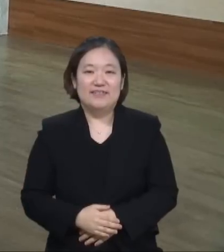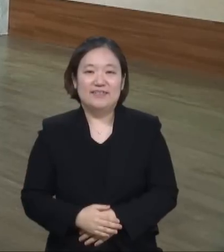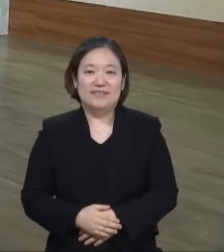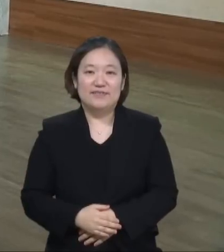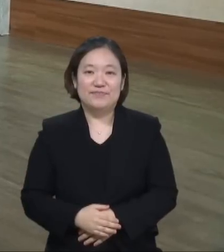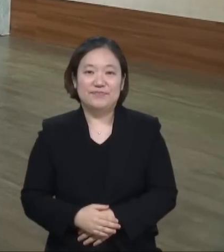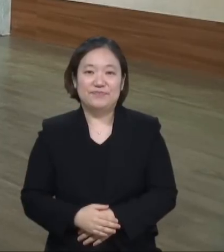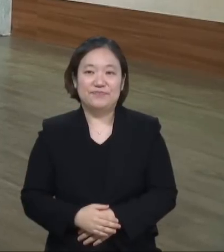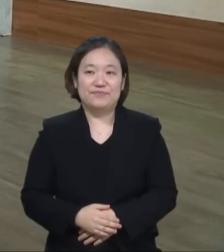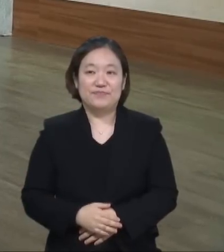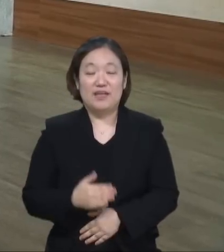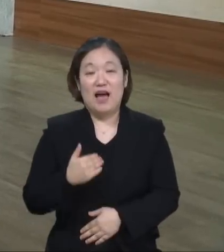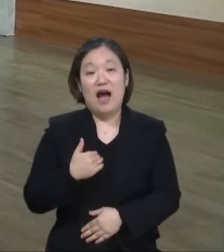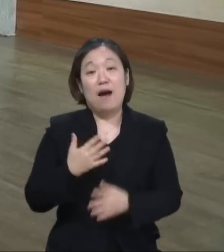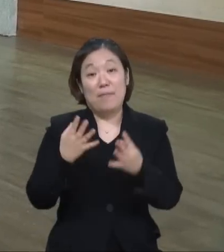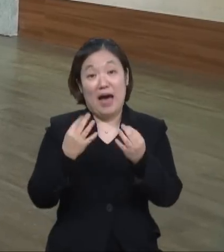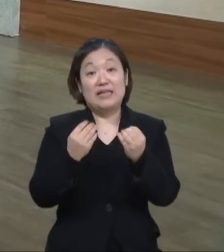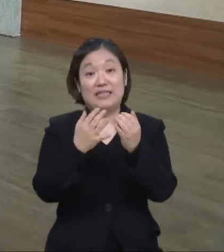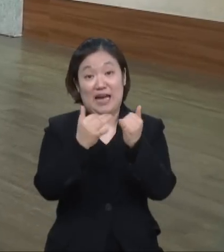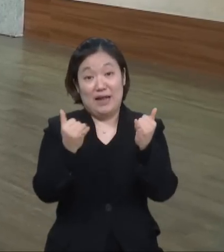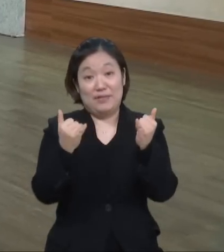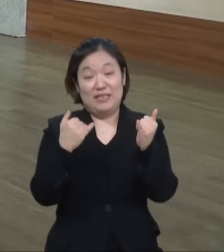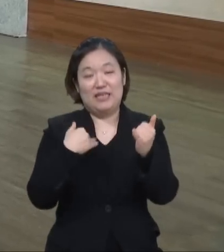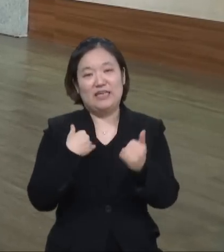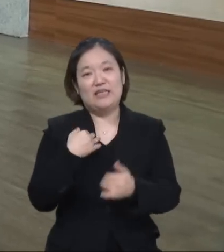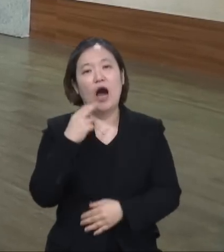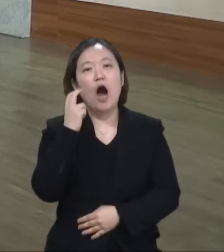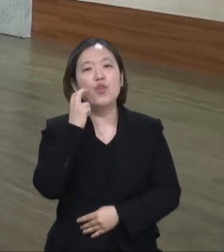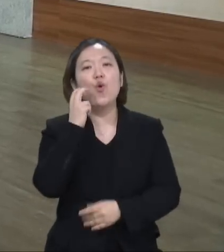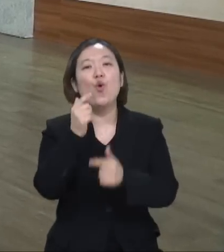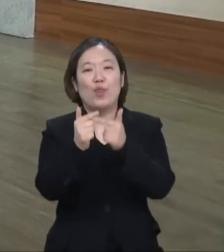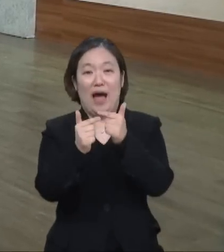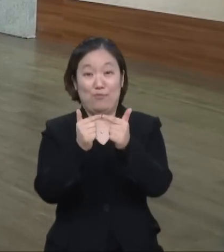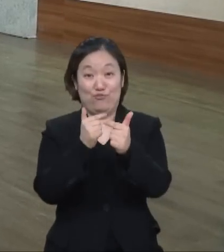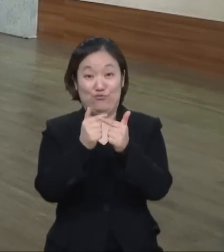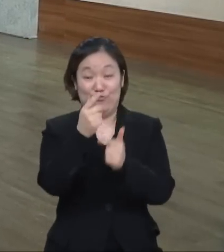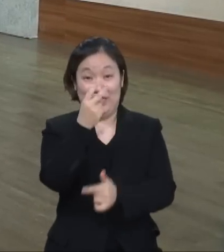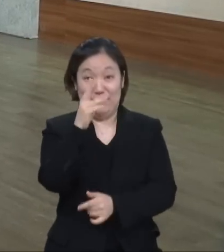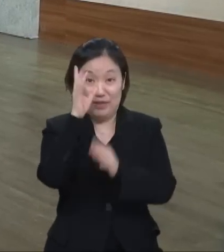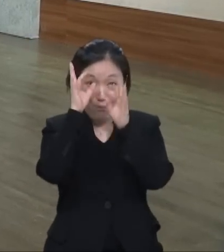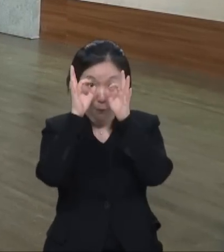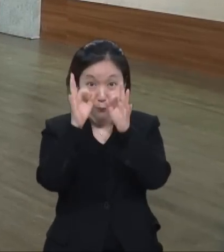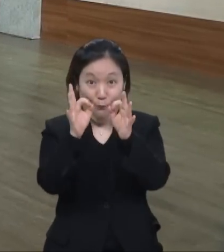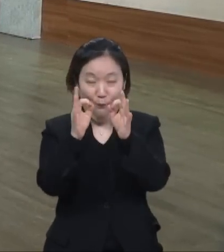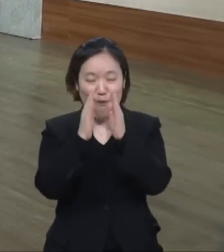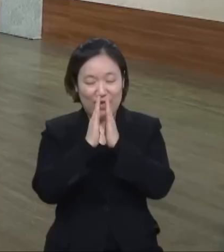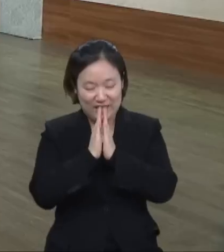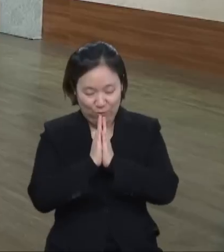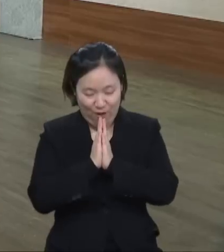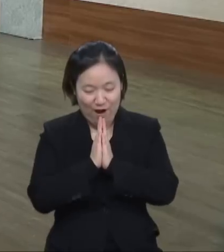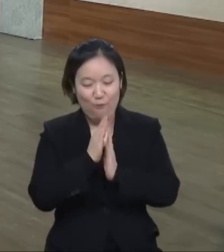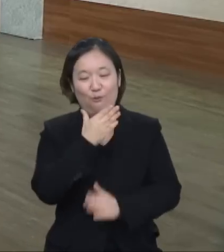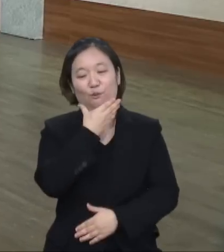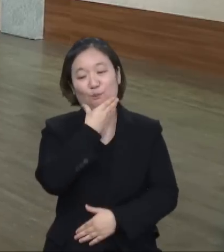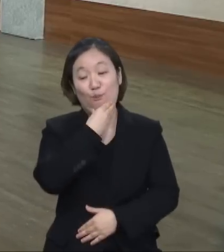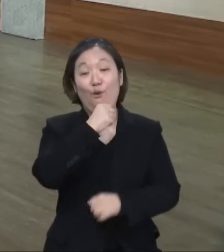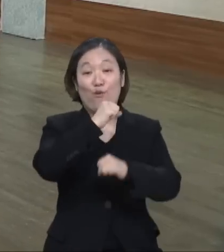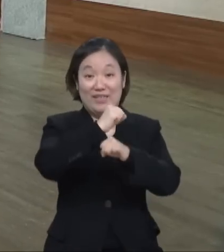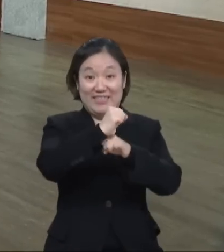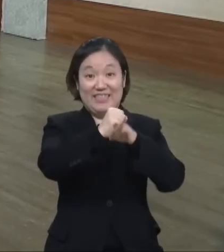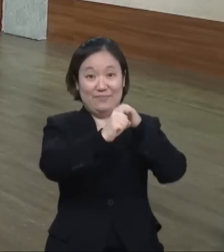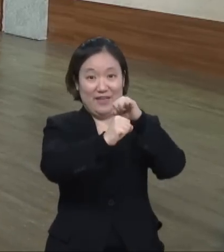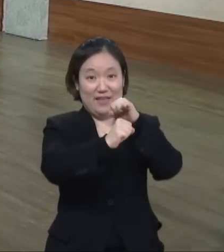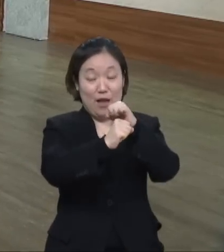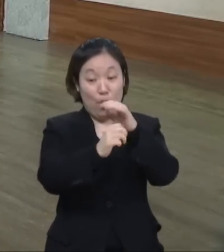웃자고 한 말이고 하여튼 많은 분들이 또 소나무를 보고 이제 기도를 하고 또 이제 복을 지으면서